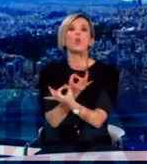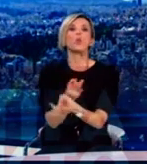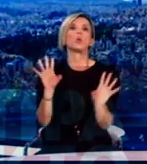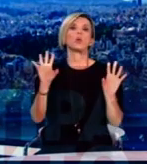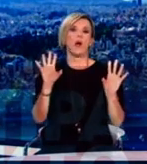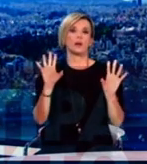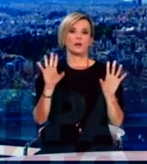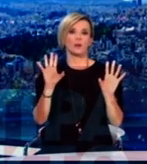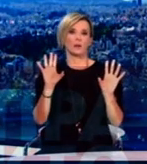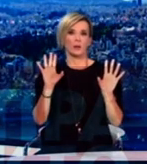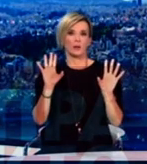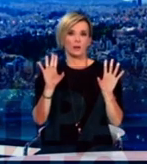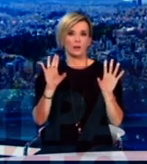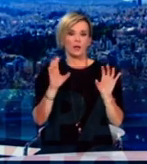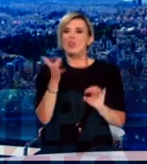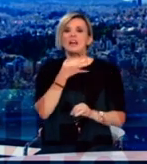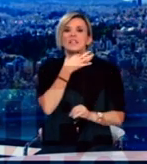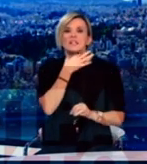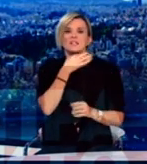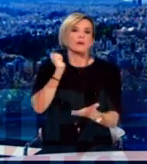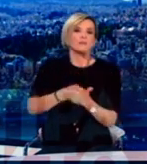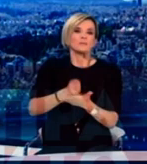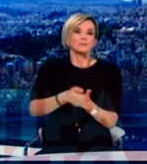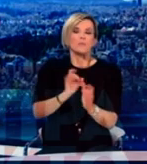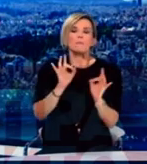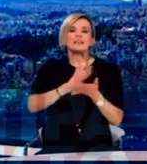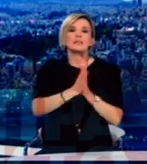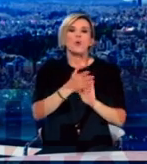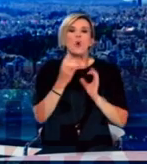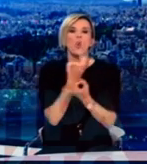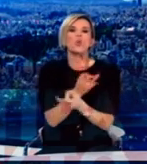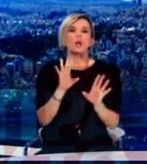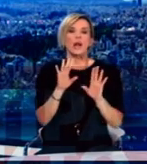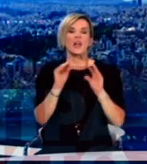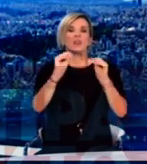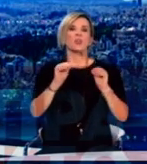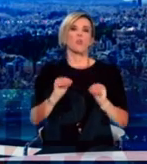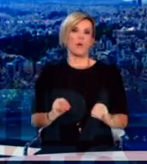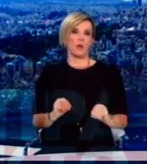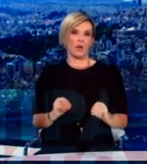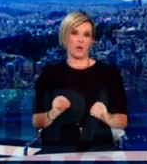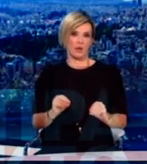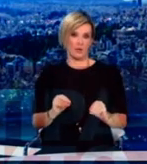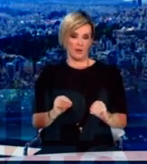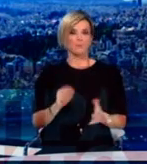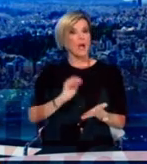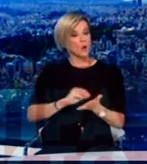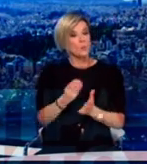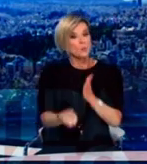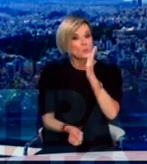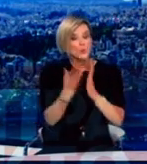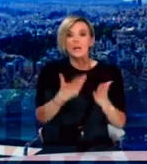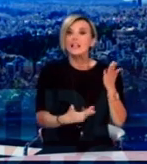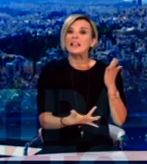data, και ευχαριστούμε θερμά τους παρόχους για αυτό. Υπάρχει επίσης δυνατότητα σύνδεσης στην πλατφόρμα τηλεκπαίδευσης και